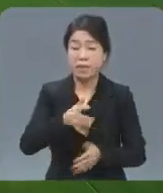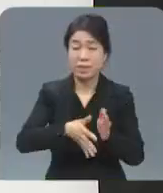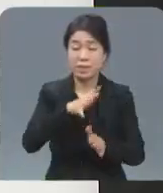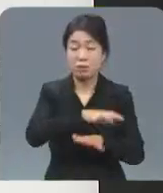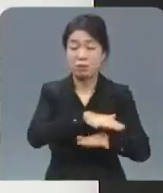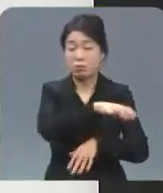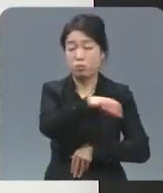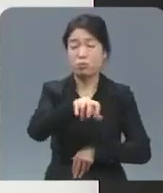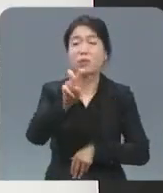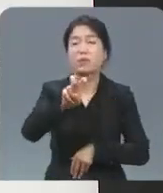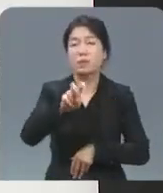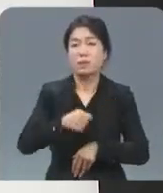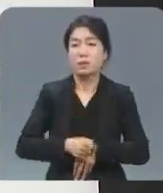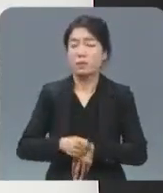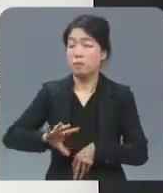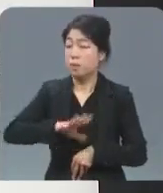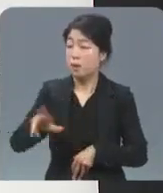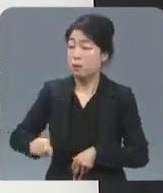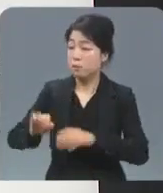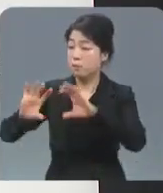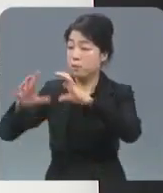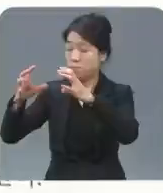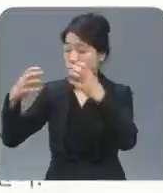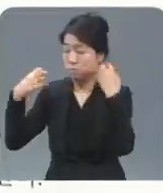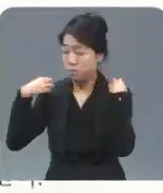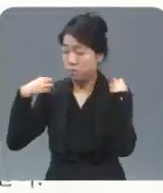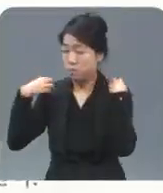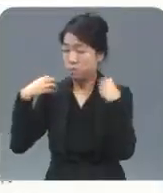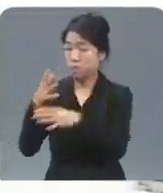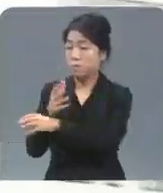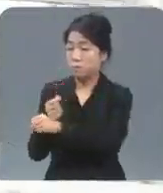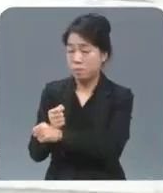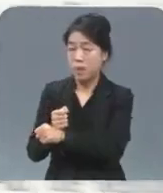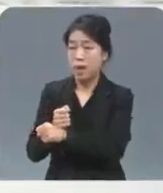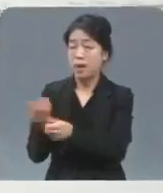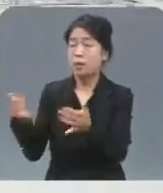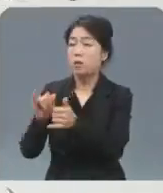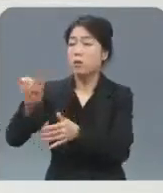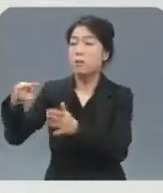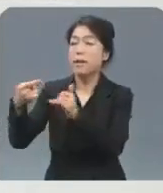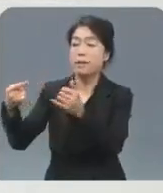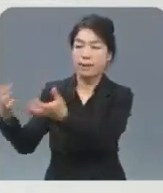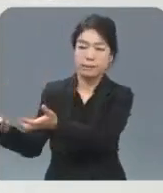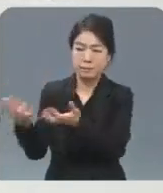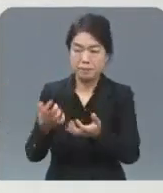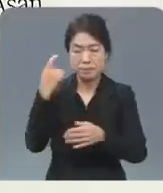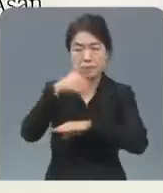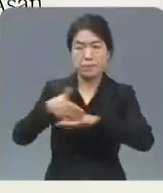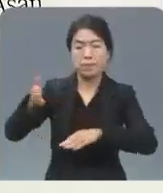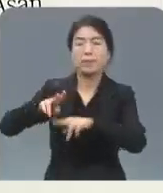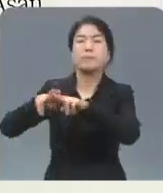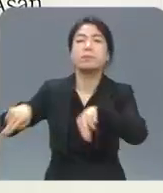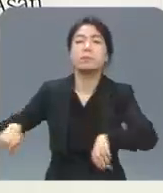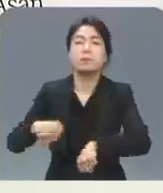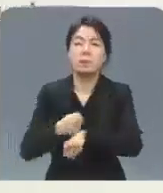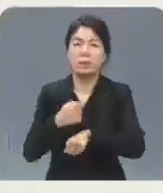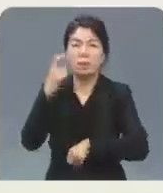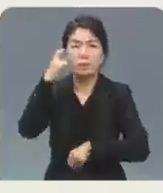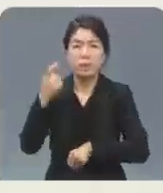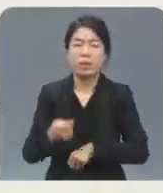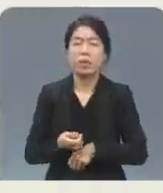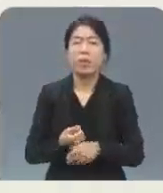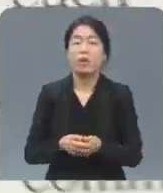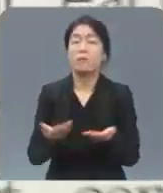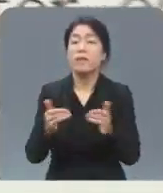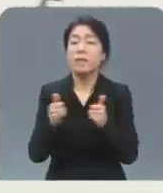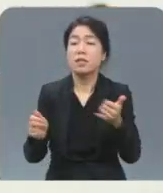곳. 캄보디아 자치단체와 MOU를 통해 노동자 100명을 데려오려고 했지만 무산됐습니다. 근로자 무단 이탈에